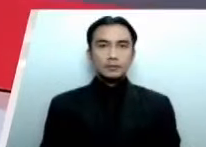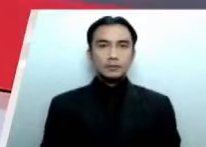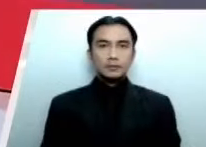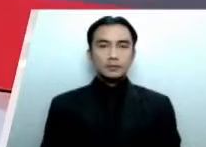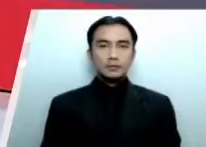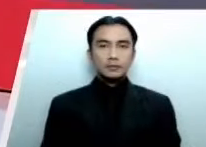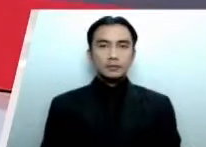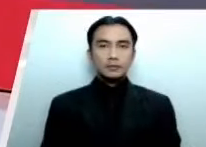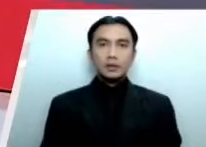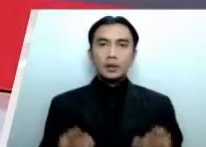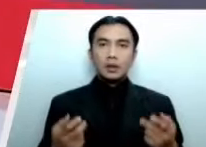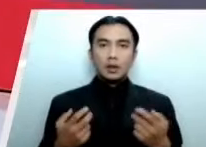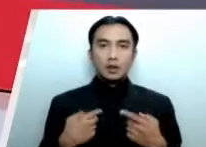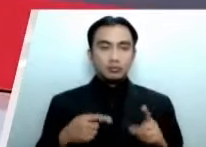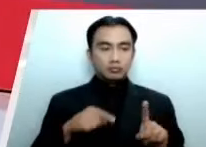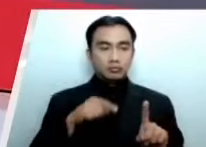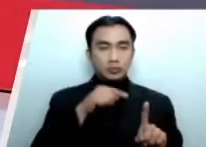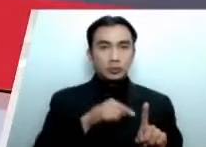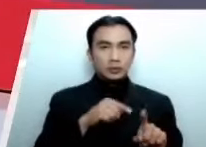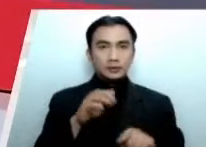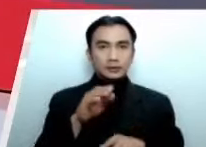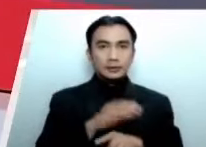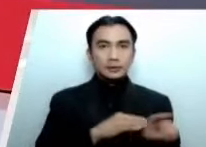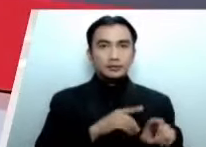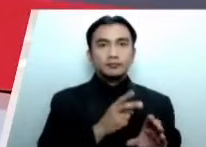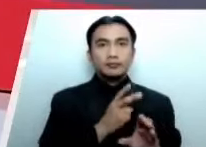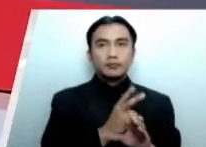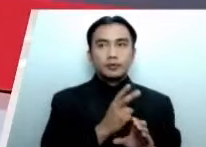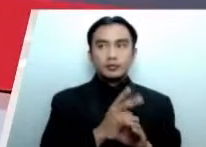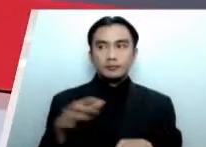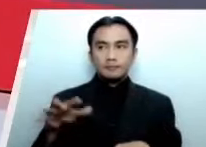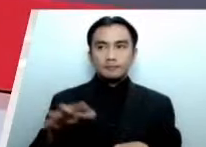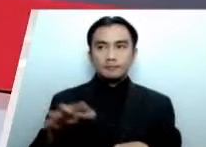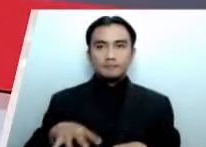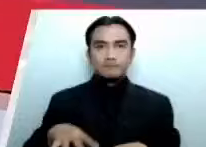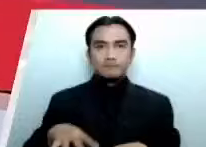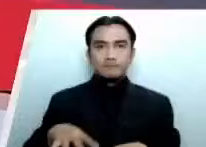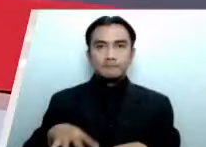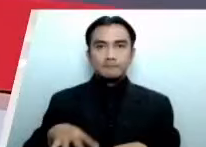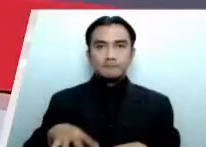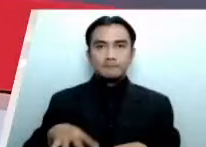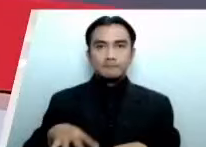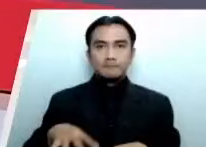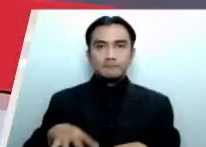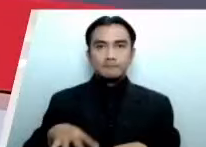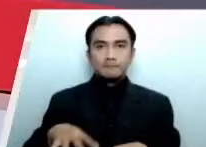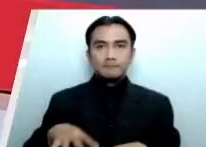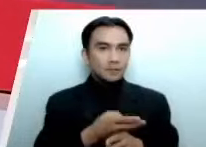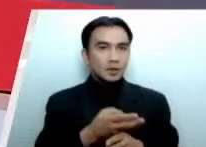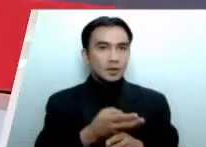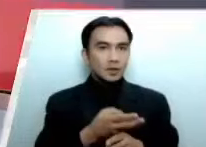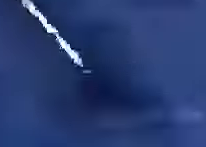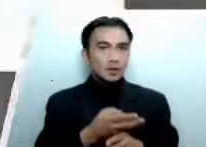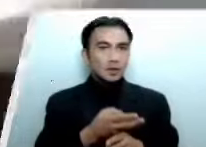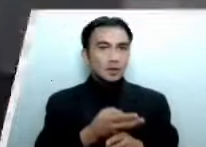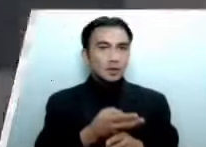Tinakasan ng isaumanong kolorum na van ng mga otoridad. Naiisyuhan sana ito ng ticket sa EDSA. May report si Bernadette